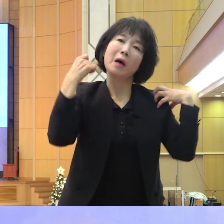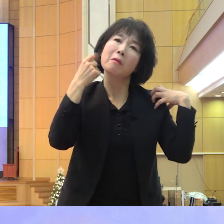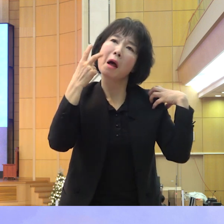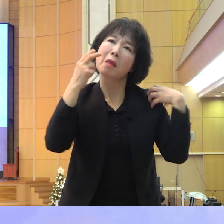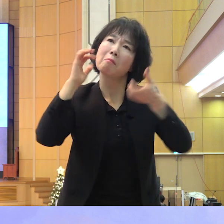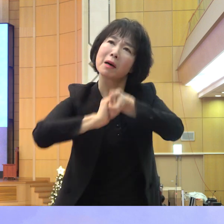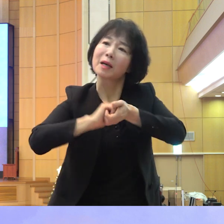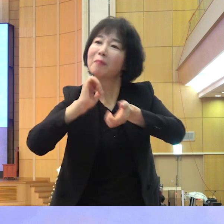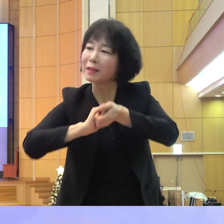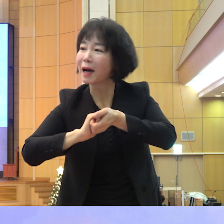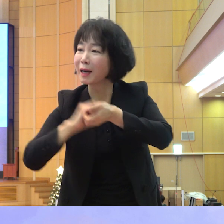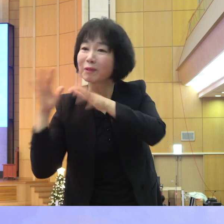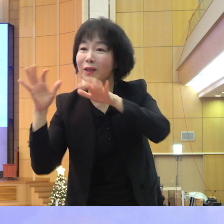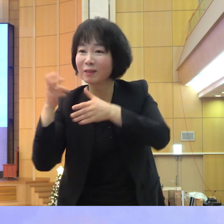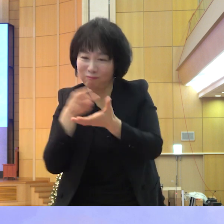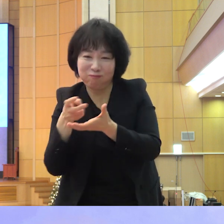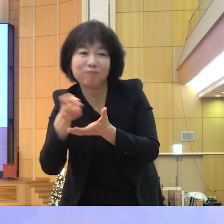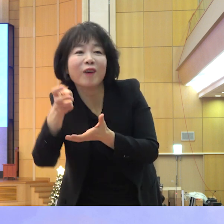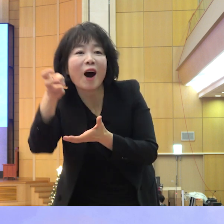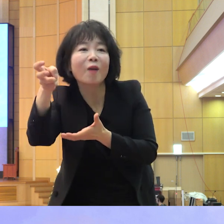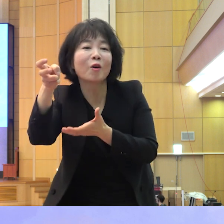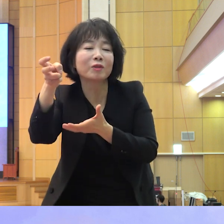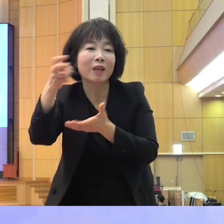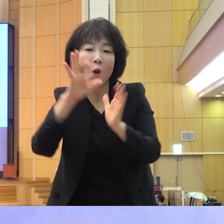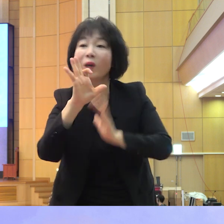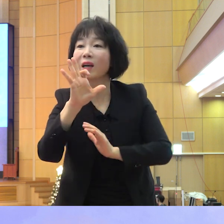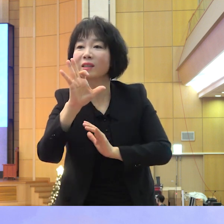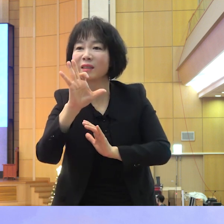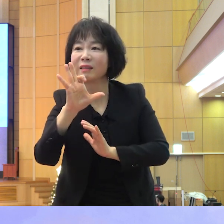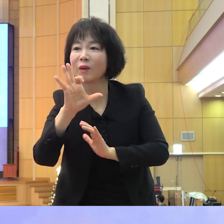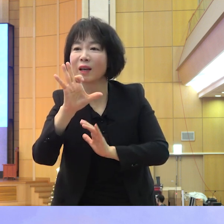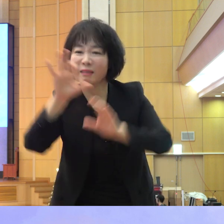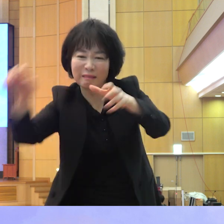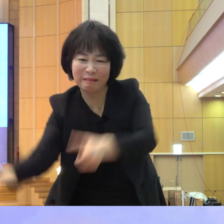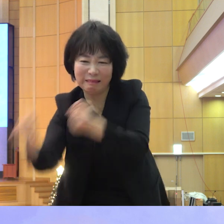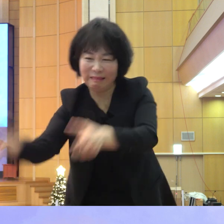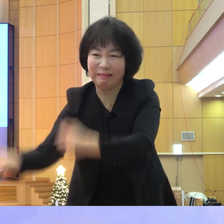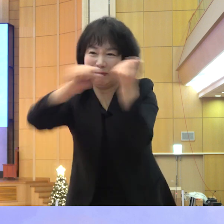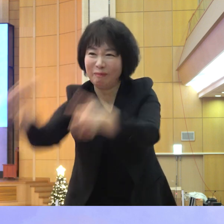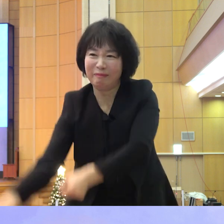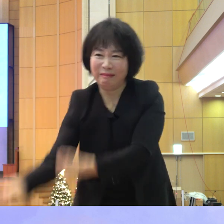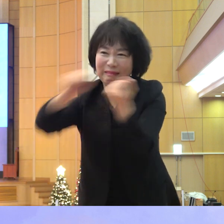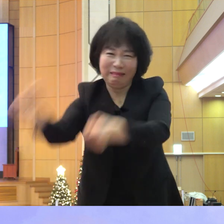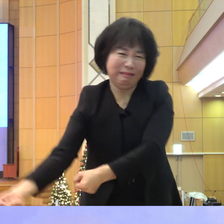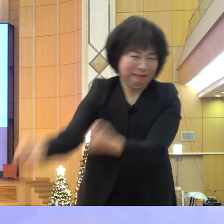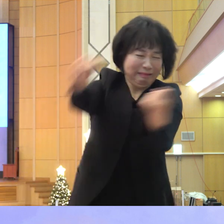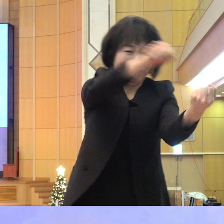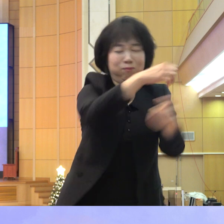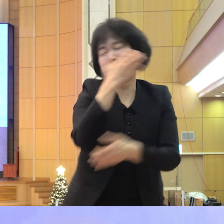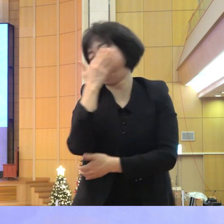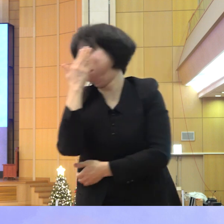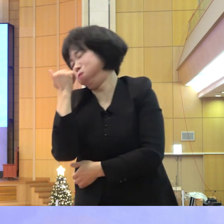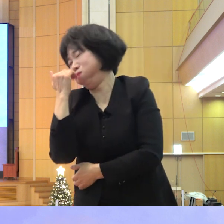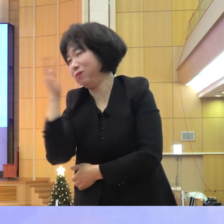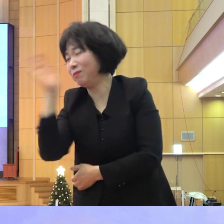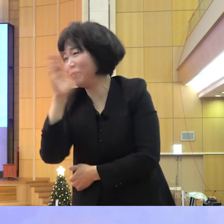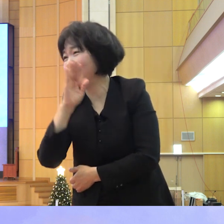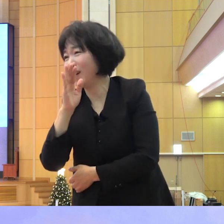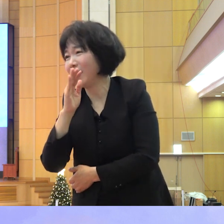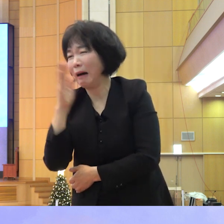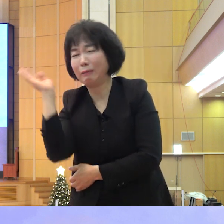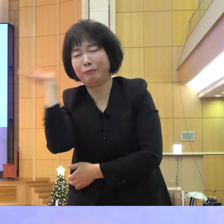시린 마크를 달고, 다른 분들은 뭐 노란 모자가 그래요. 다른 사람은 다 다니면서, 그때